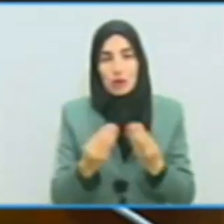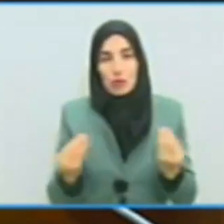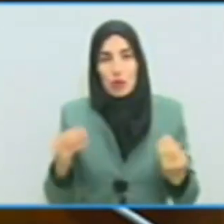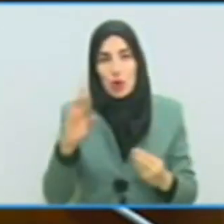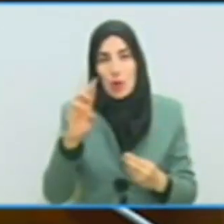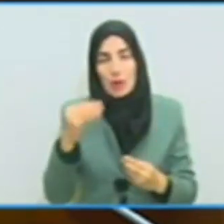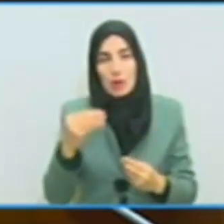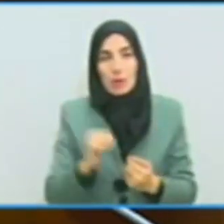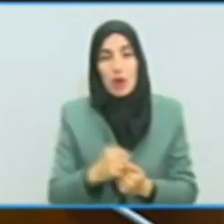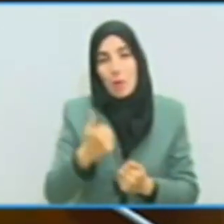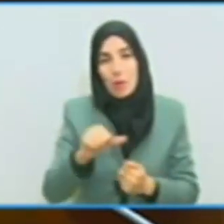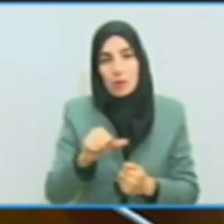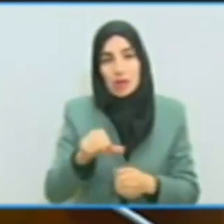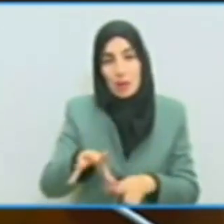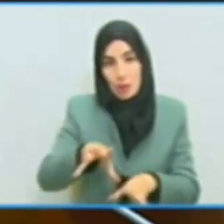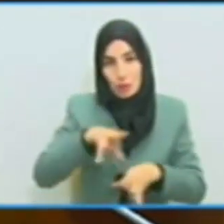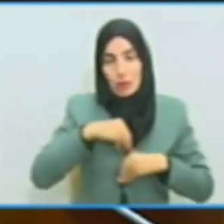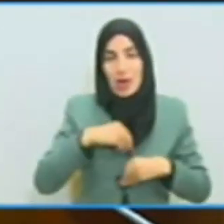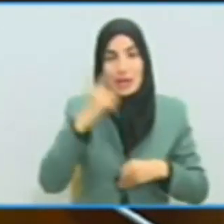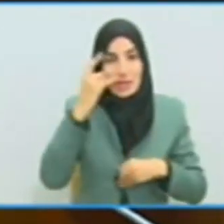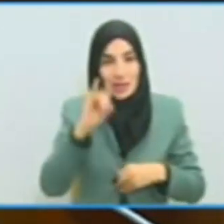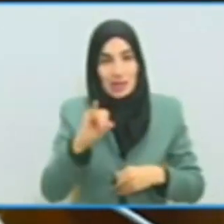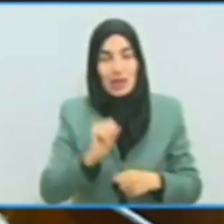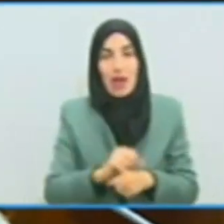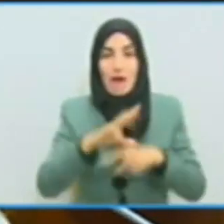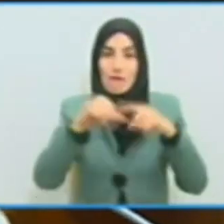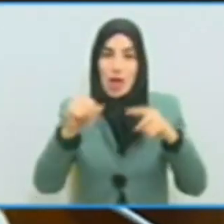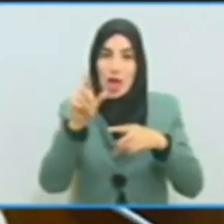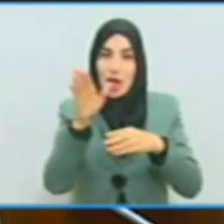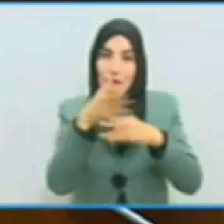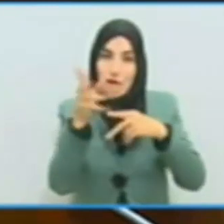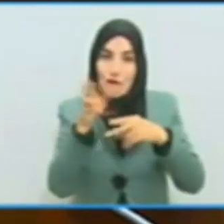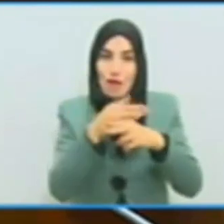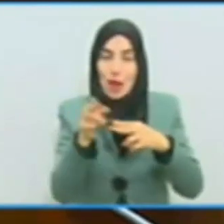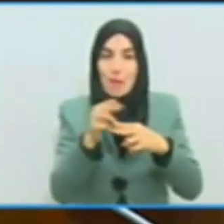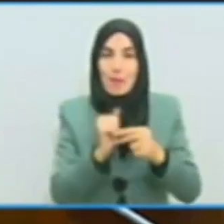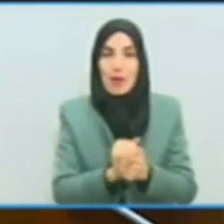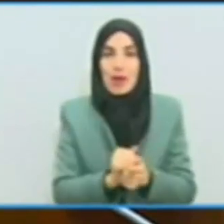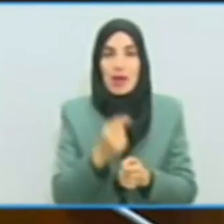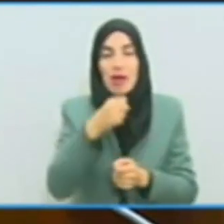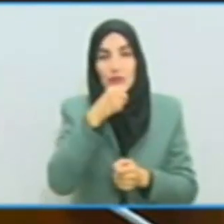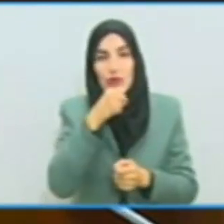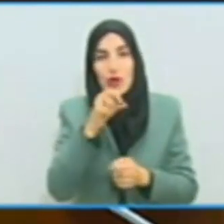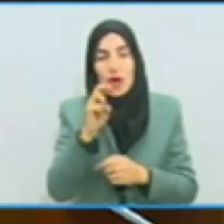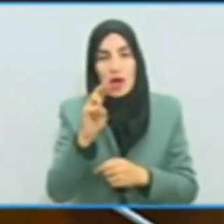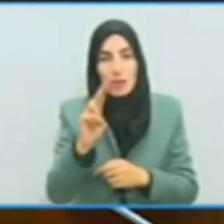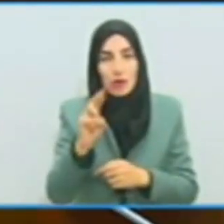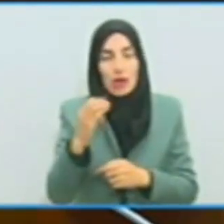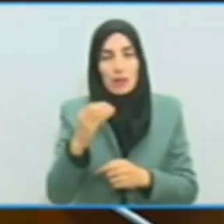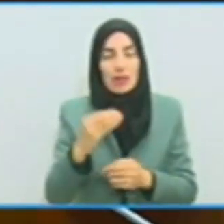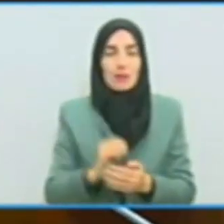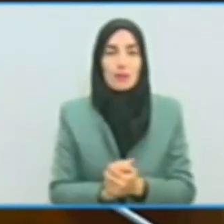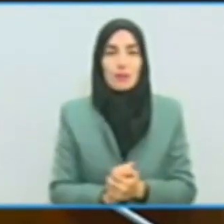حين تساءل عن إمكانية تبني فكرة إنجاز فيلم سينمائي حول الشيخ المغيلي.